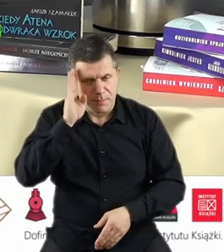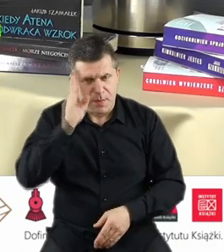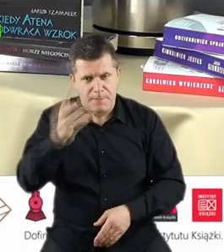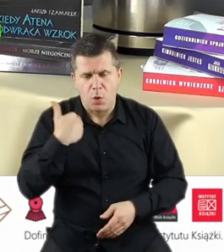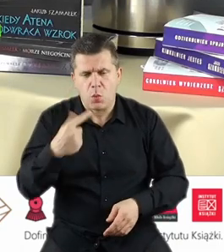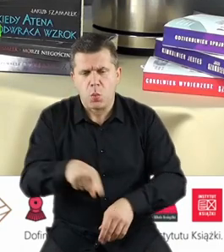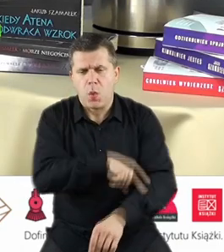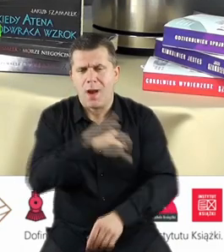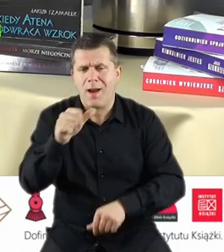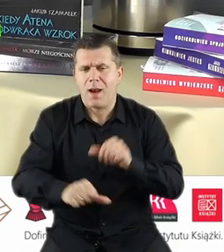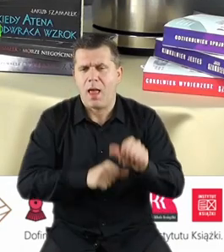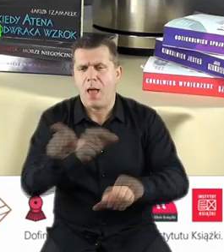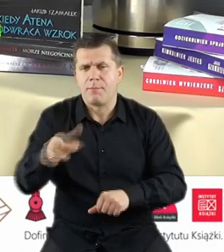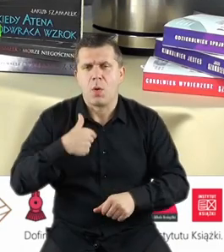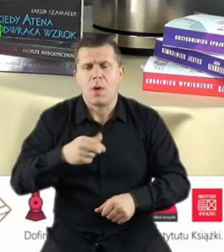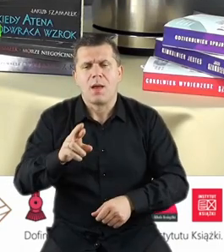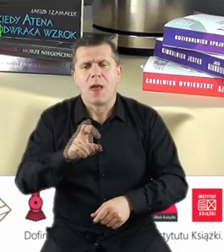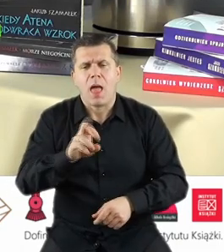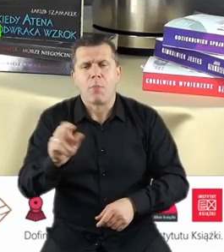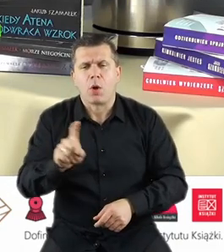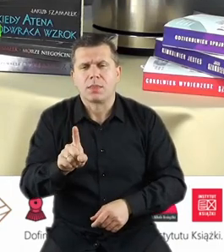lata reporterem piszącym o